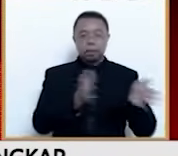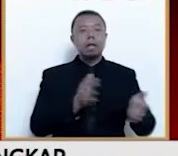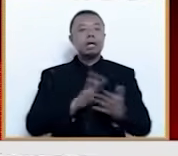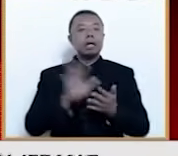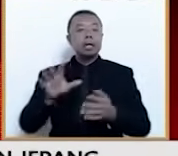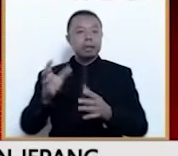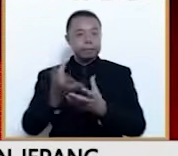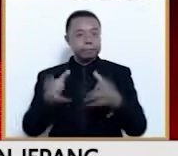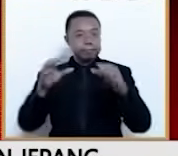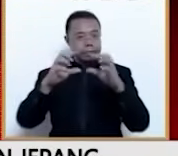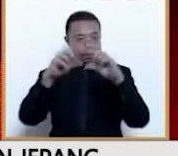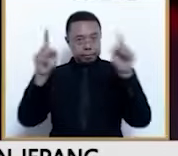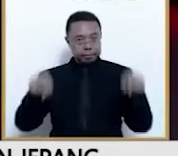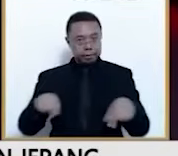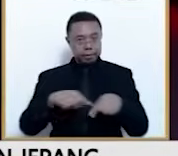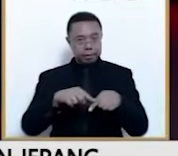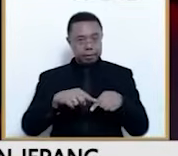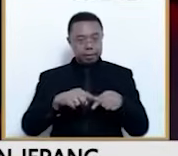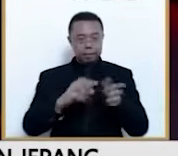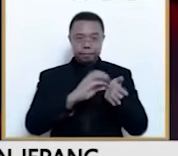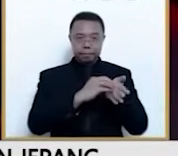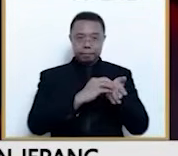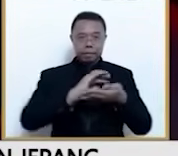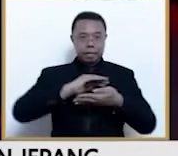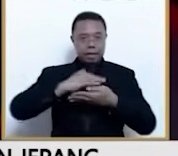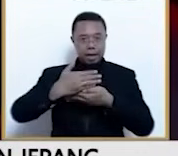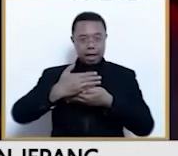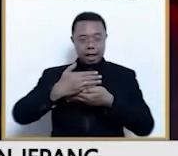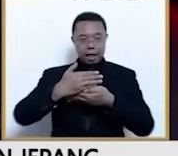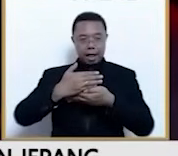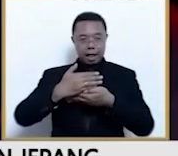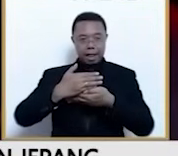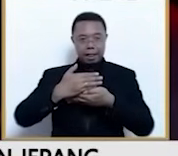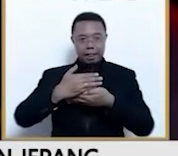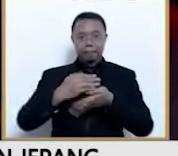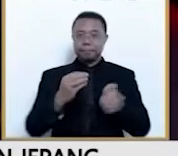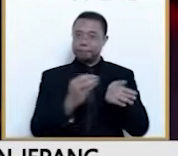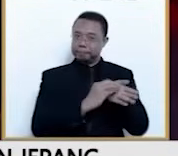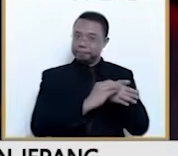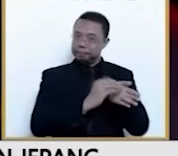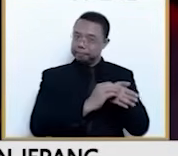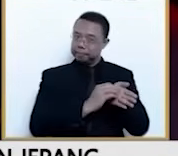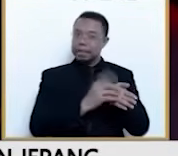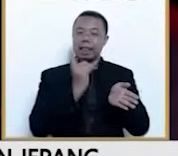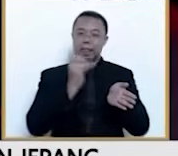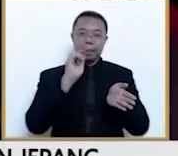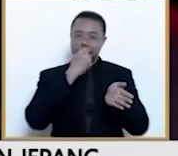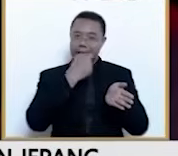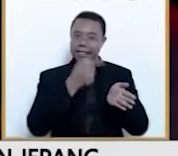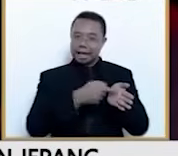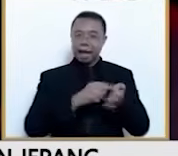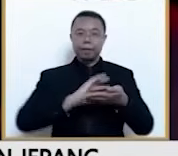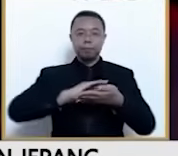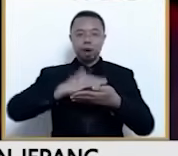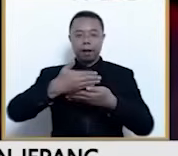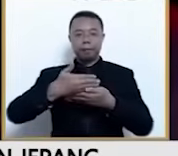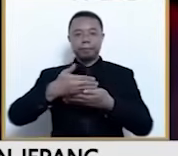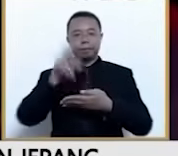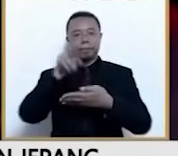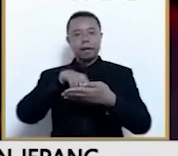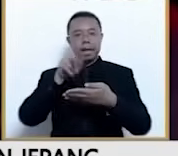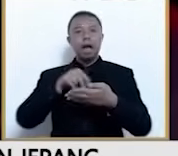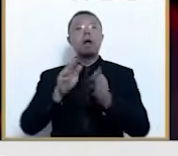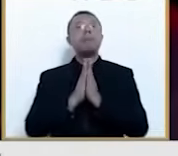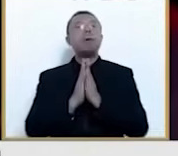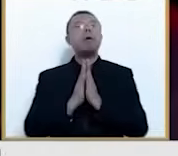akan ambil amplopnya dan juga kita akan masih lihat kondisinya masih tersegel, terjaga kerahasiaannya. Saya akan bacakan,